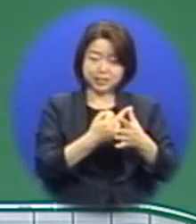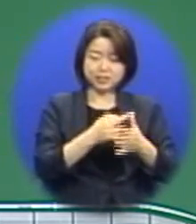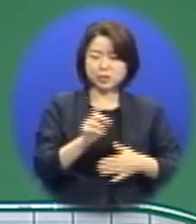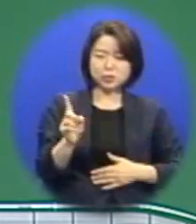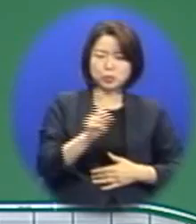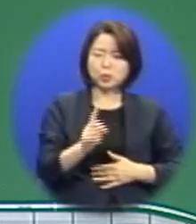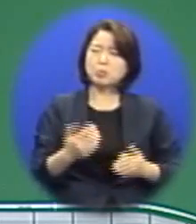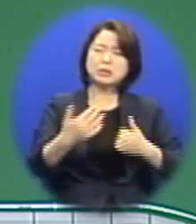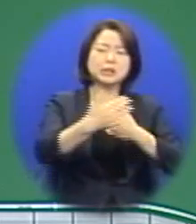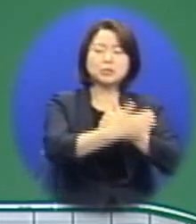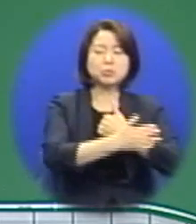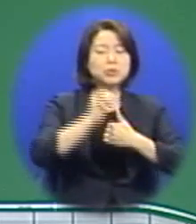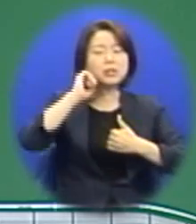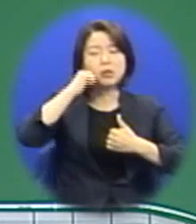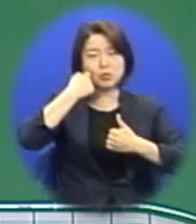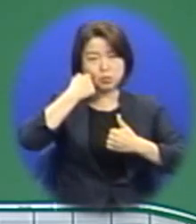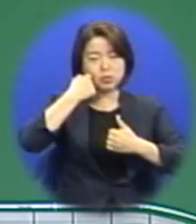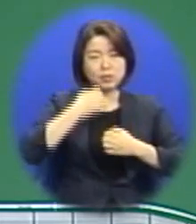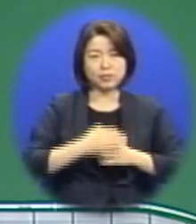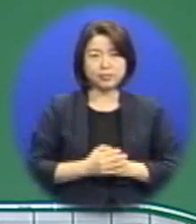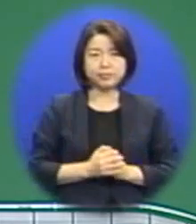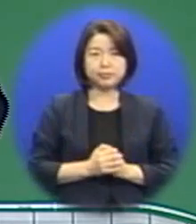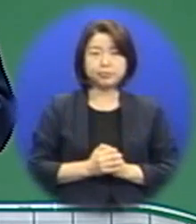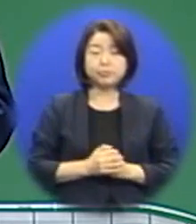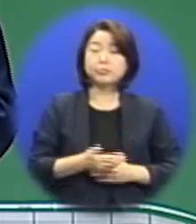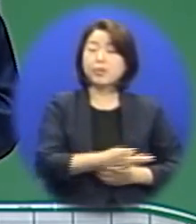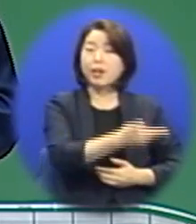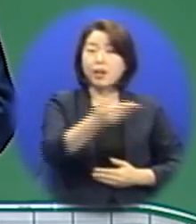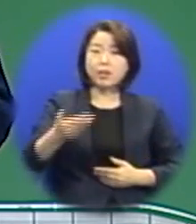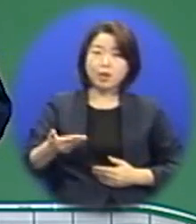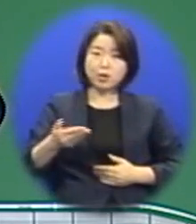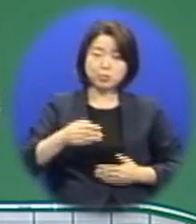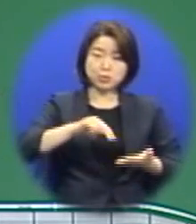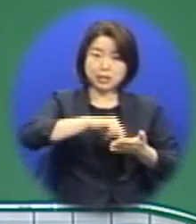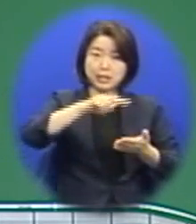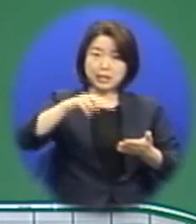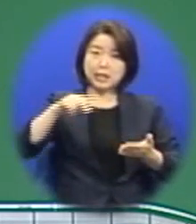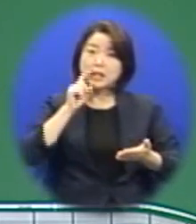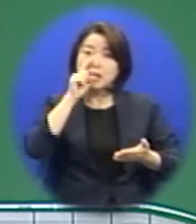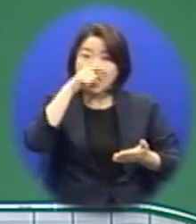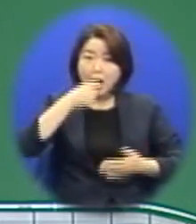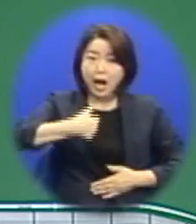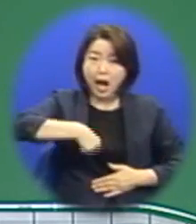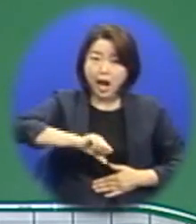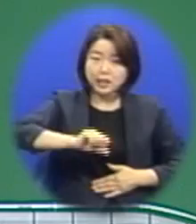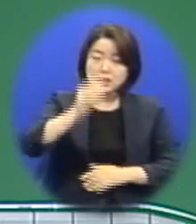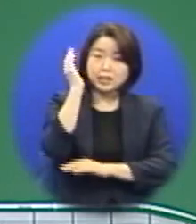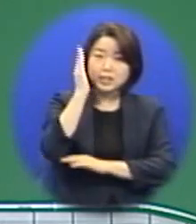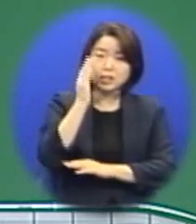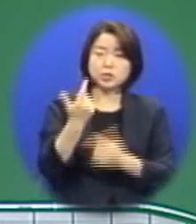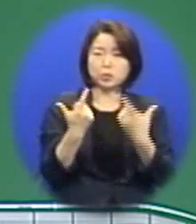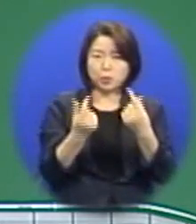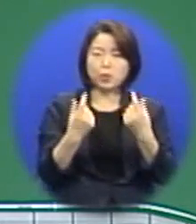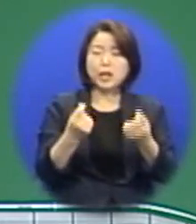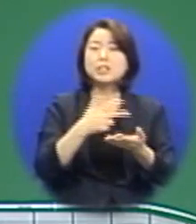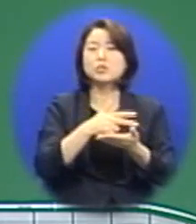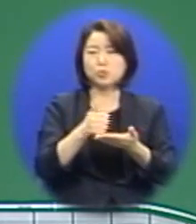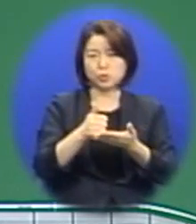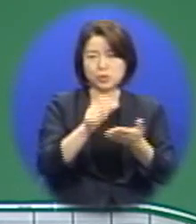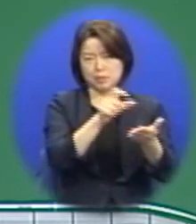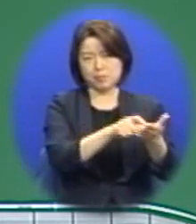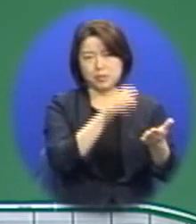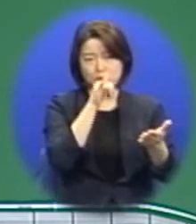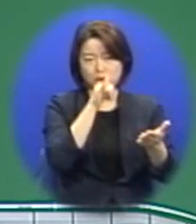도무지 품어지지 않는다는 거예요. 여러분, 탕자의 이야기에서 똑같은 이야기를 주님이 하셨습니다. 두 아들이